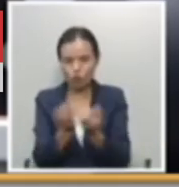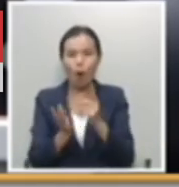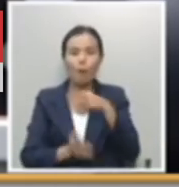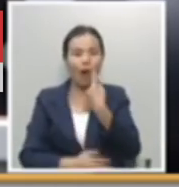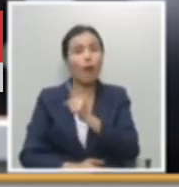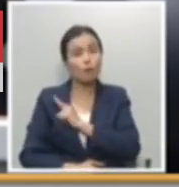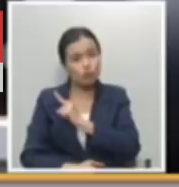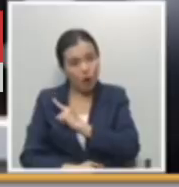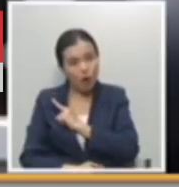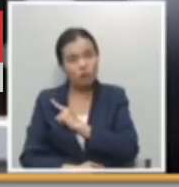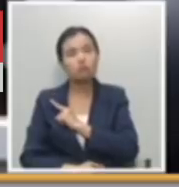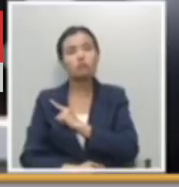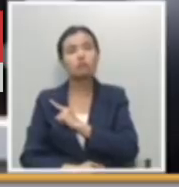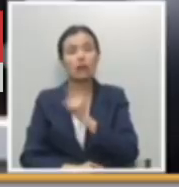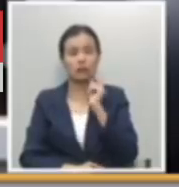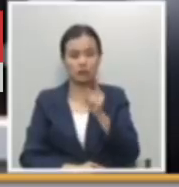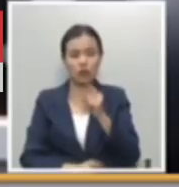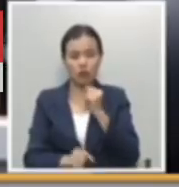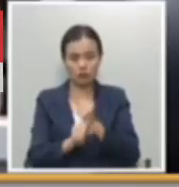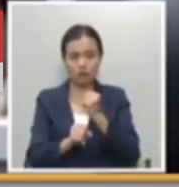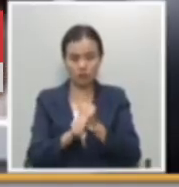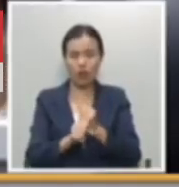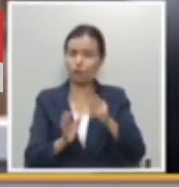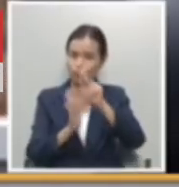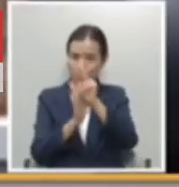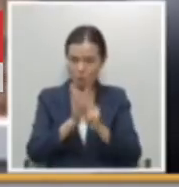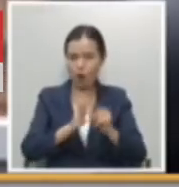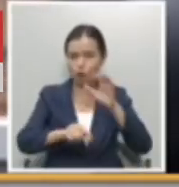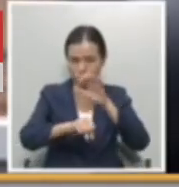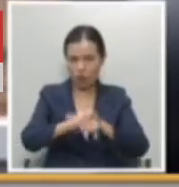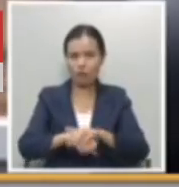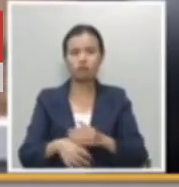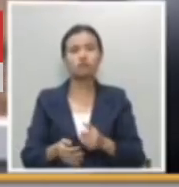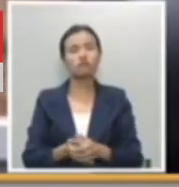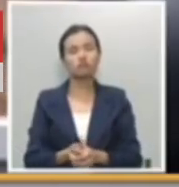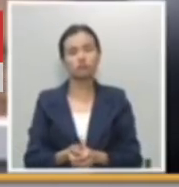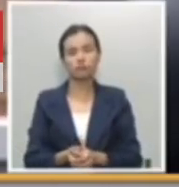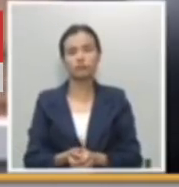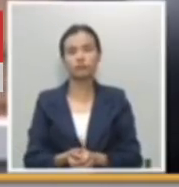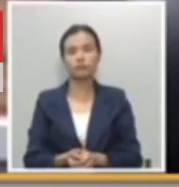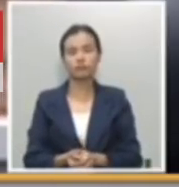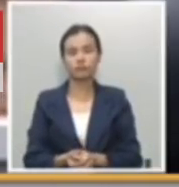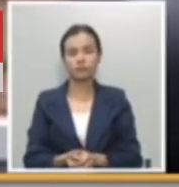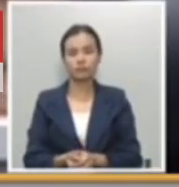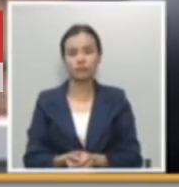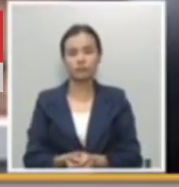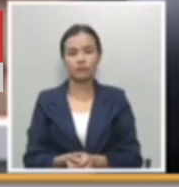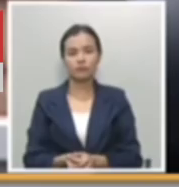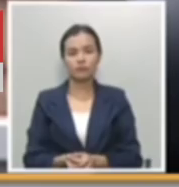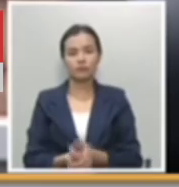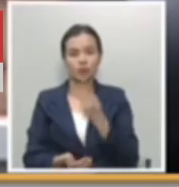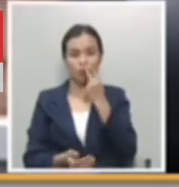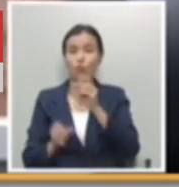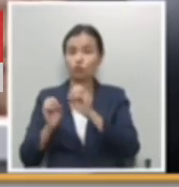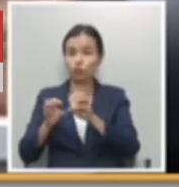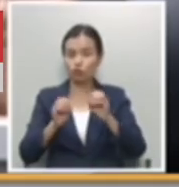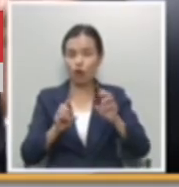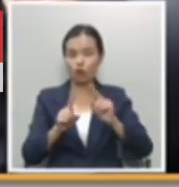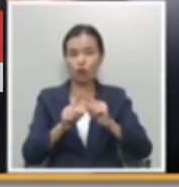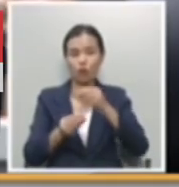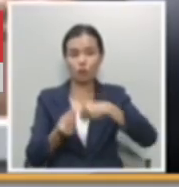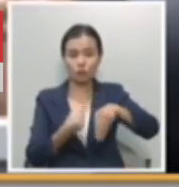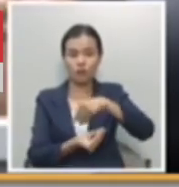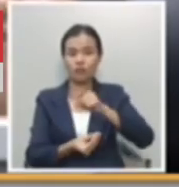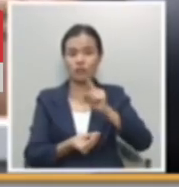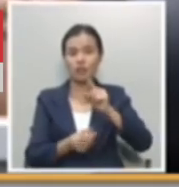ดชอบจริงๆต้องดำเนินคดีนะครับแบบนี้มันปล่อยไม่ได้นะอ้าวทีนี้มาดูผมจะสอนมวยการฟื้นวิกฤตเศรษฐกิจ